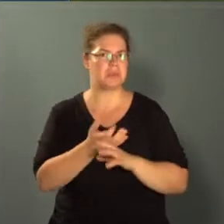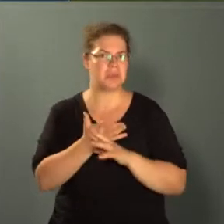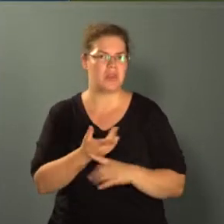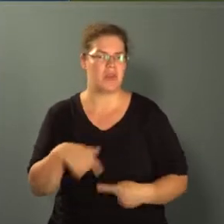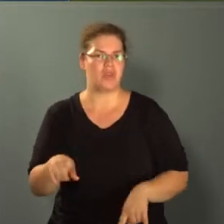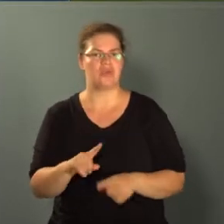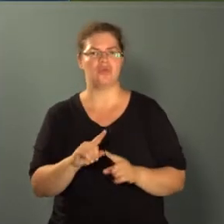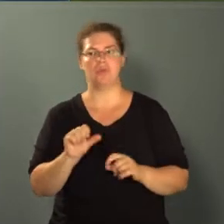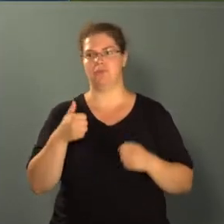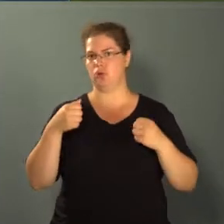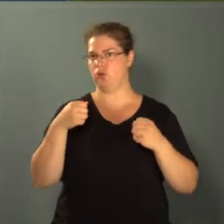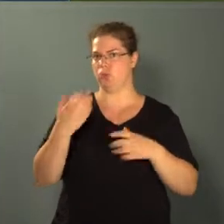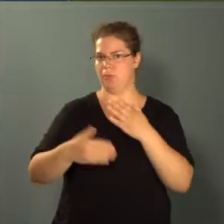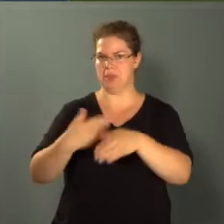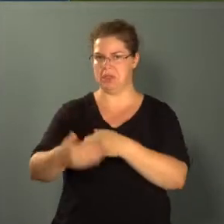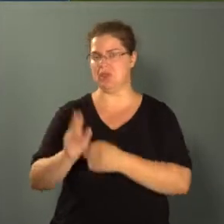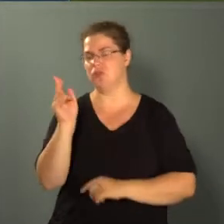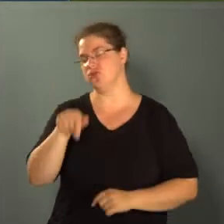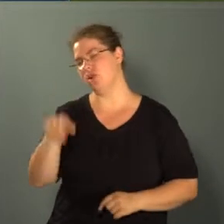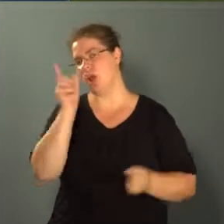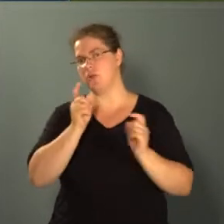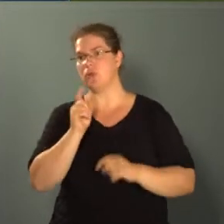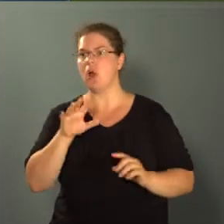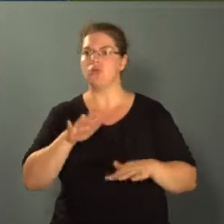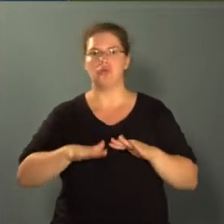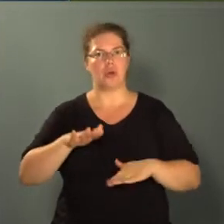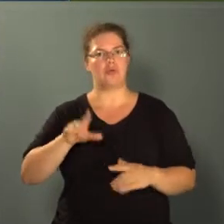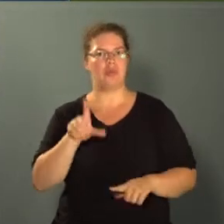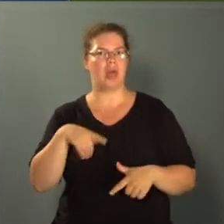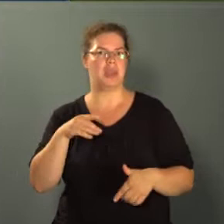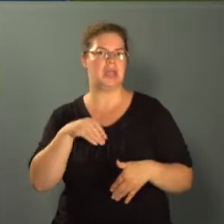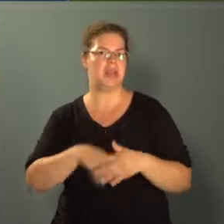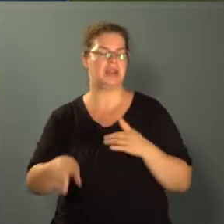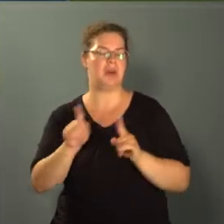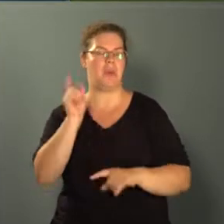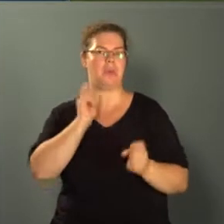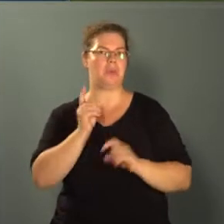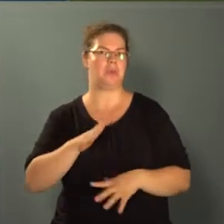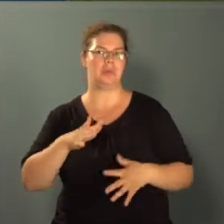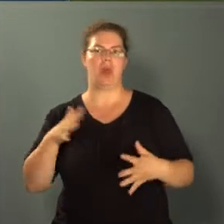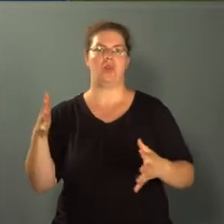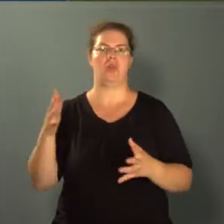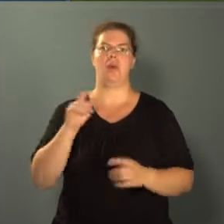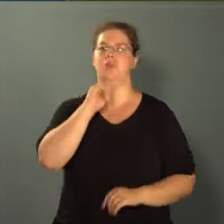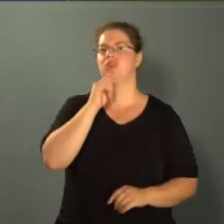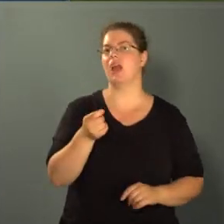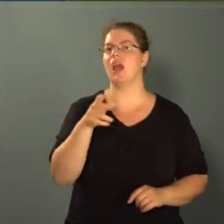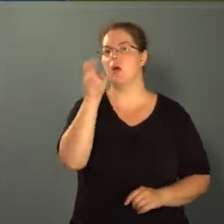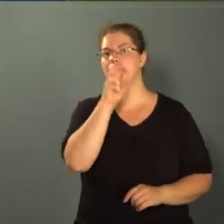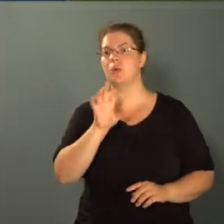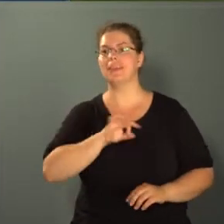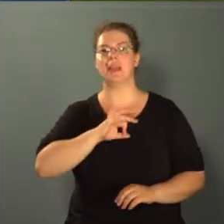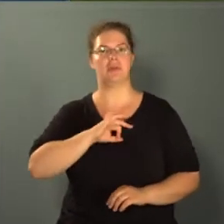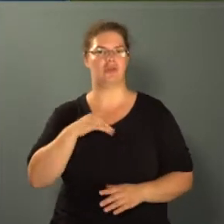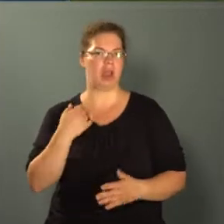elsősorban a kupamenetelésre gondolok, hogy a Soroksár életében úgy gondolom ez a hatalmas siker, hogy bronzérmeset lettünk a